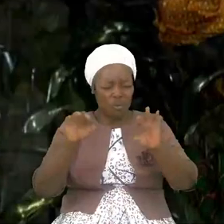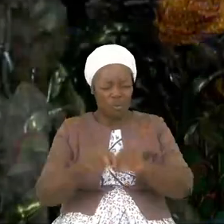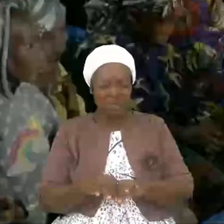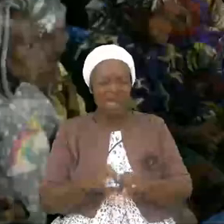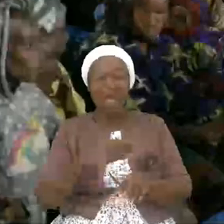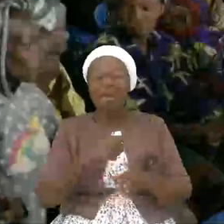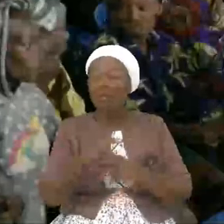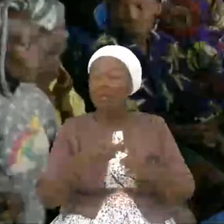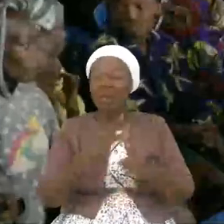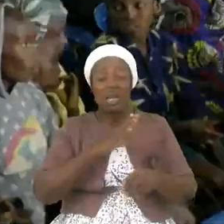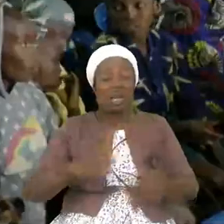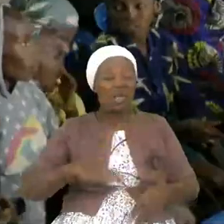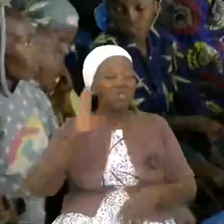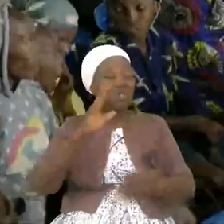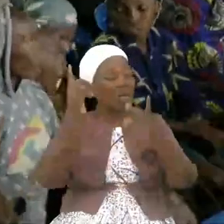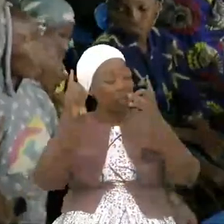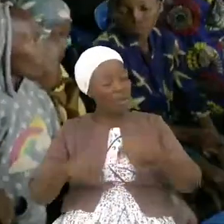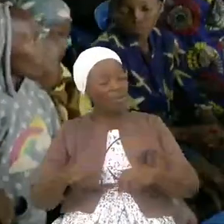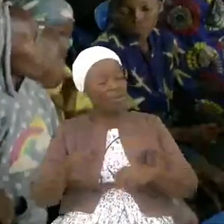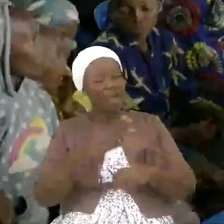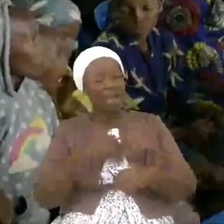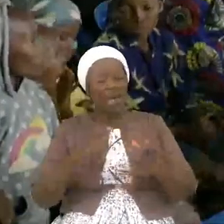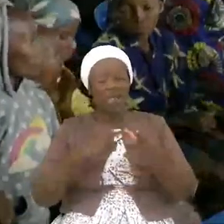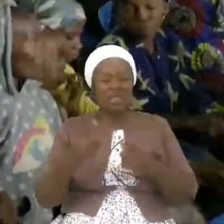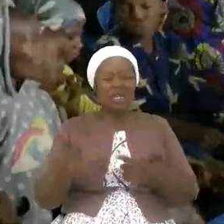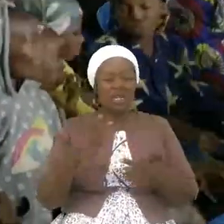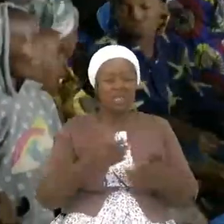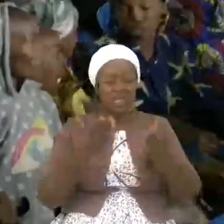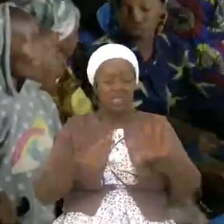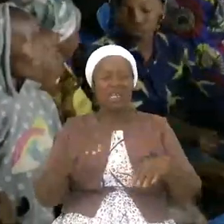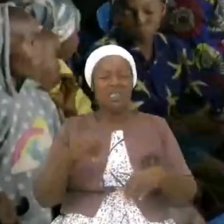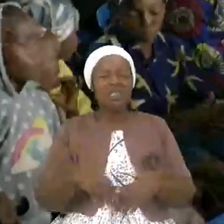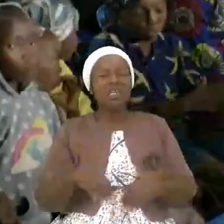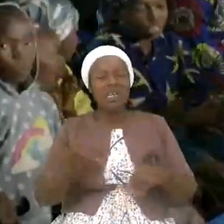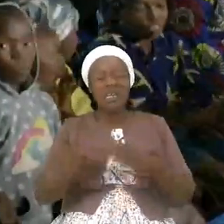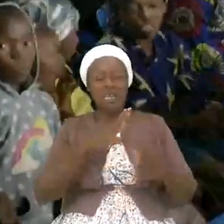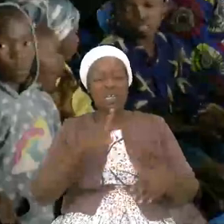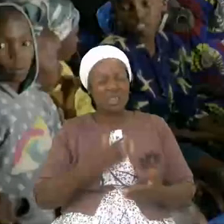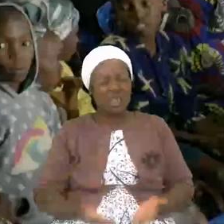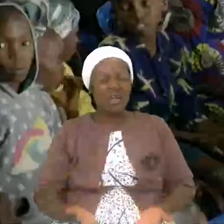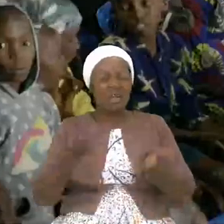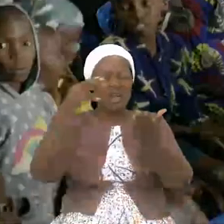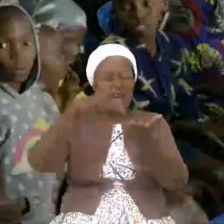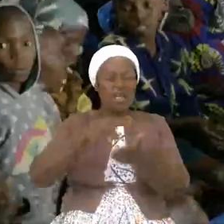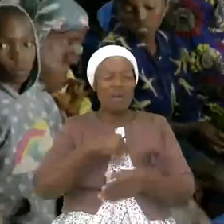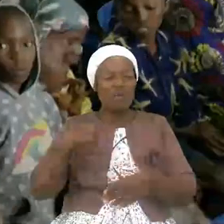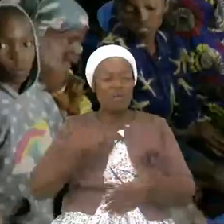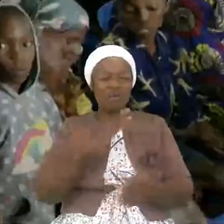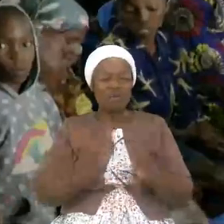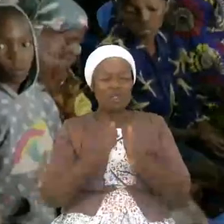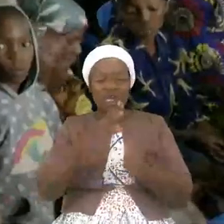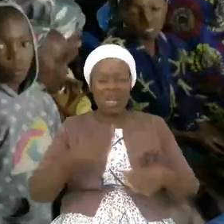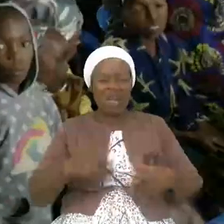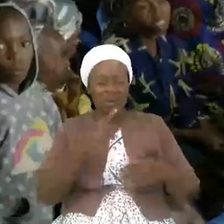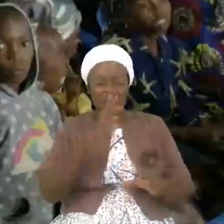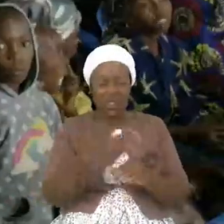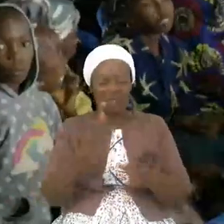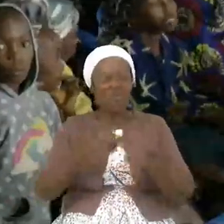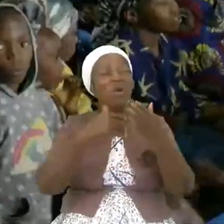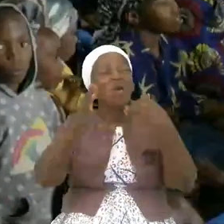Et quand Christ reviendra et les morts en Christ se lèveront et nous qui sommes vivants serons tous ensemble enlevés au